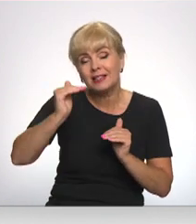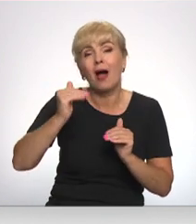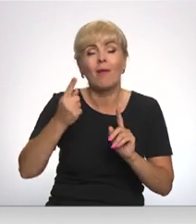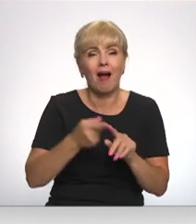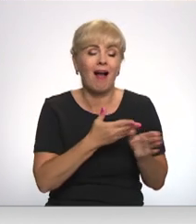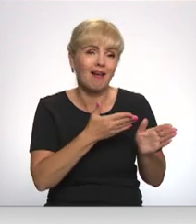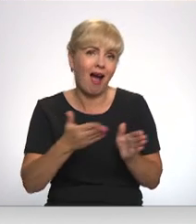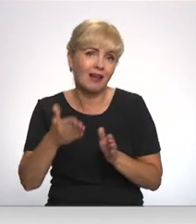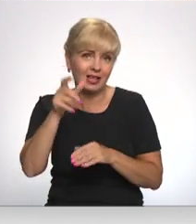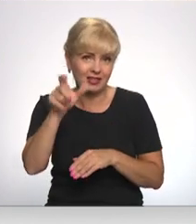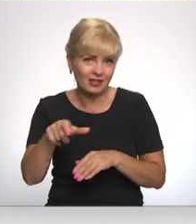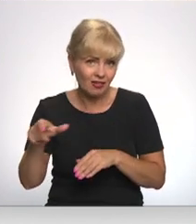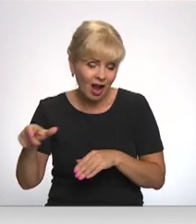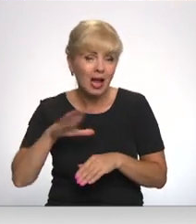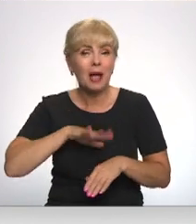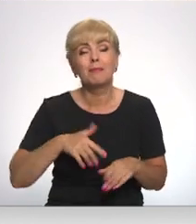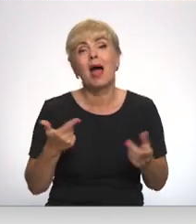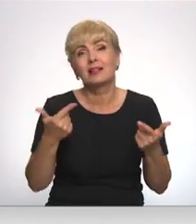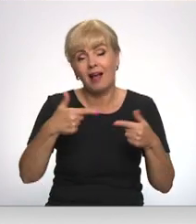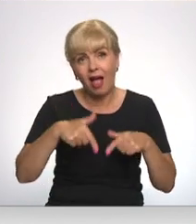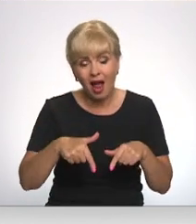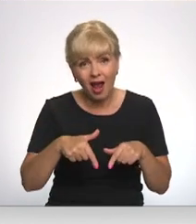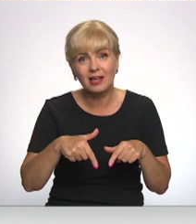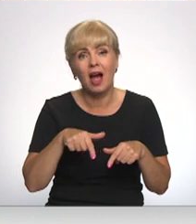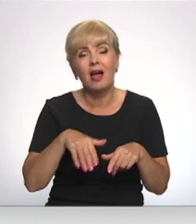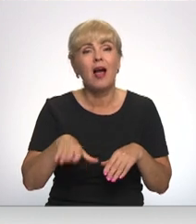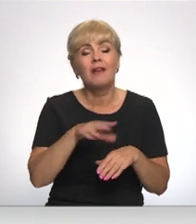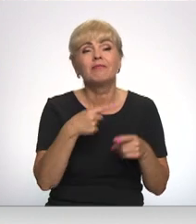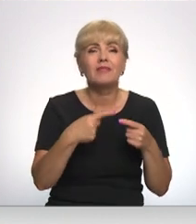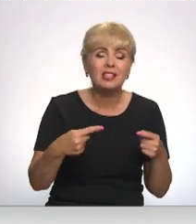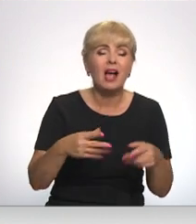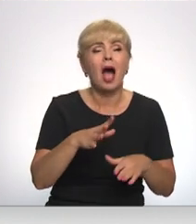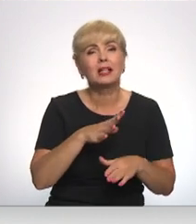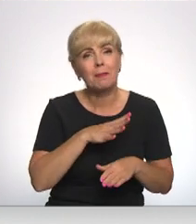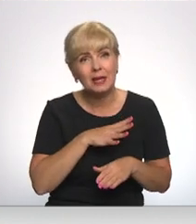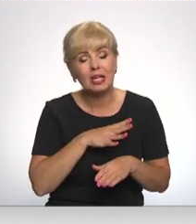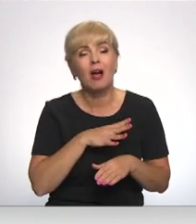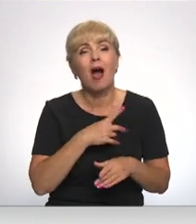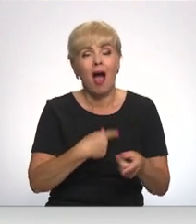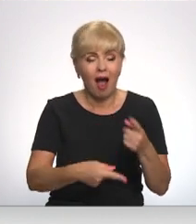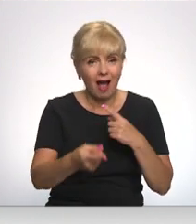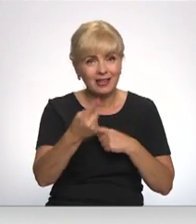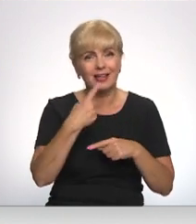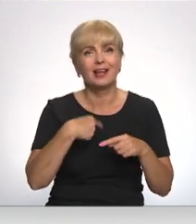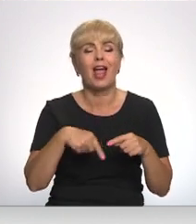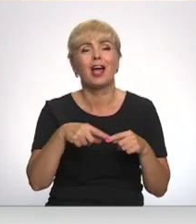kārtīgi cilvēki, un ka pēc laika, kā visādi mums te gājas, bet viņi